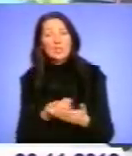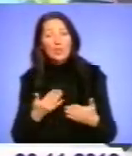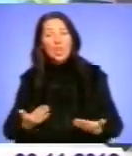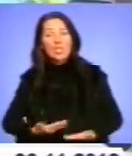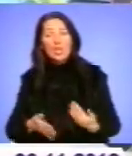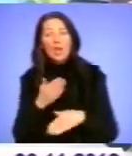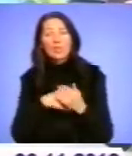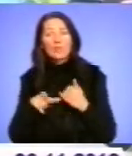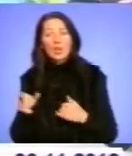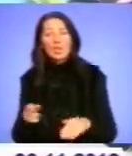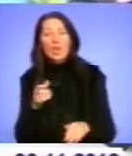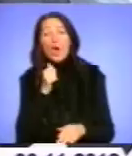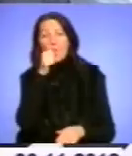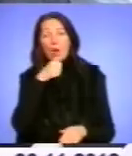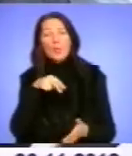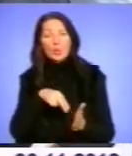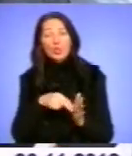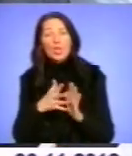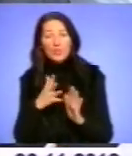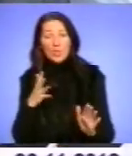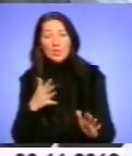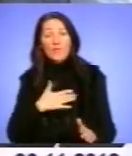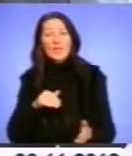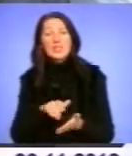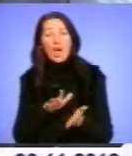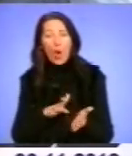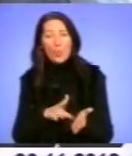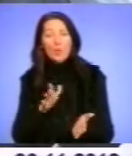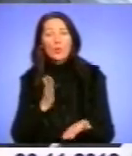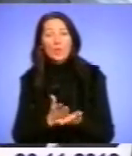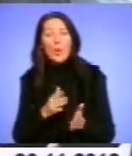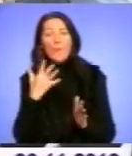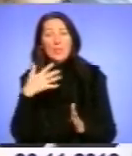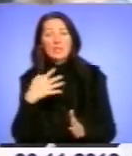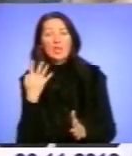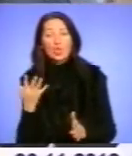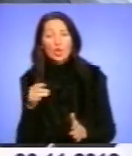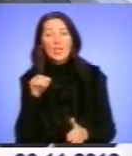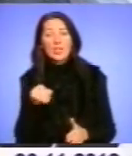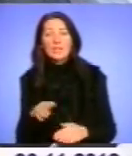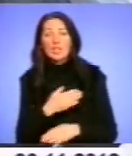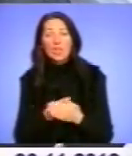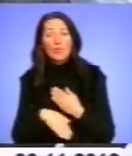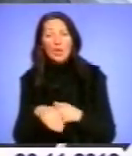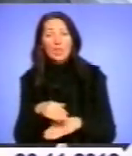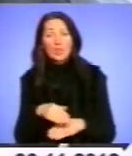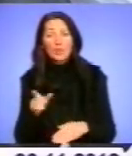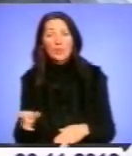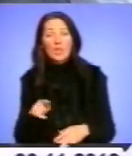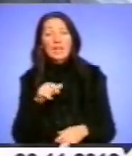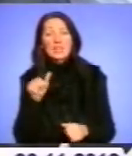інваліди роками стоять у черзі. У нас на обліку перебуває 54 тисячі інвалідів, з